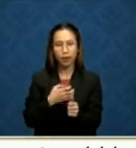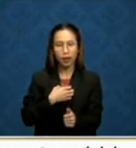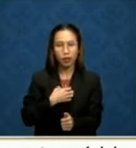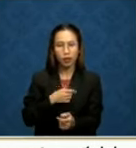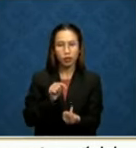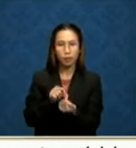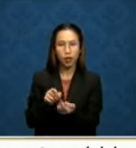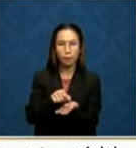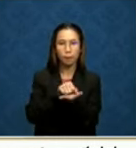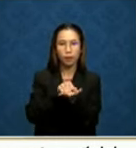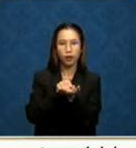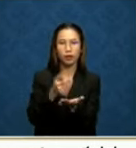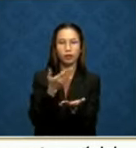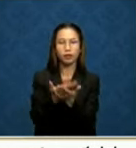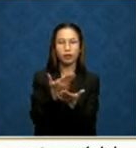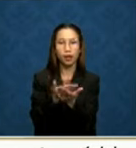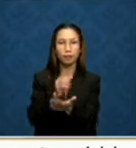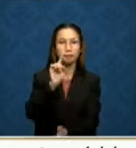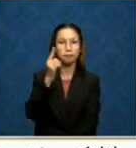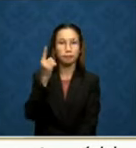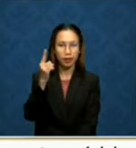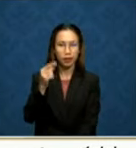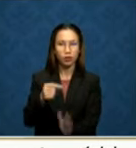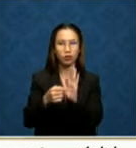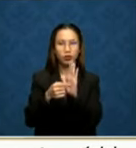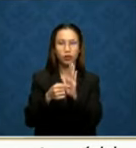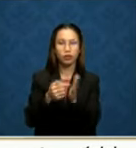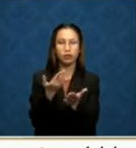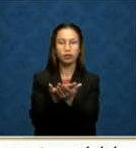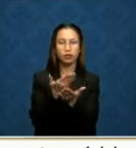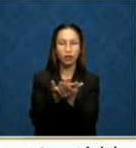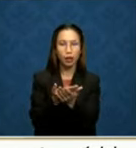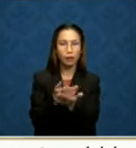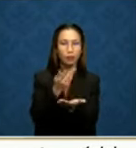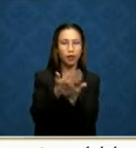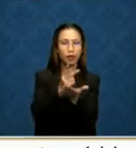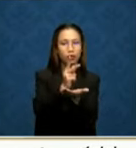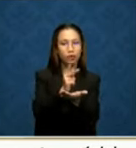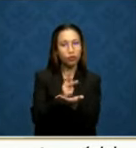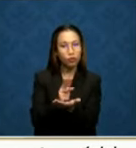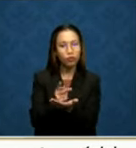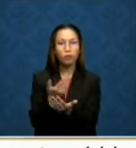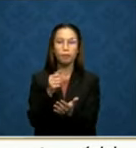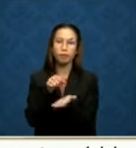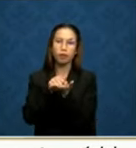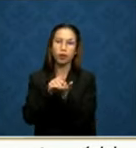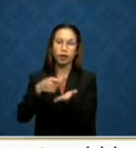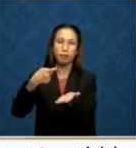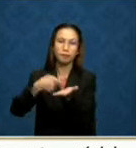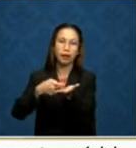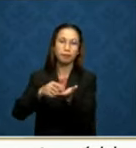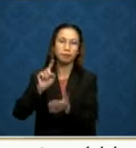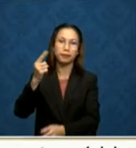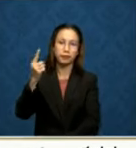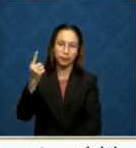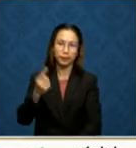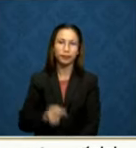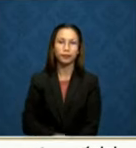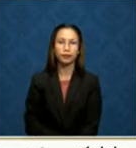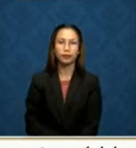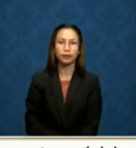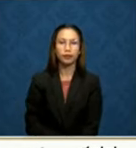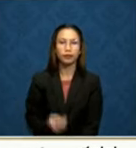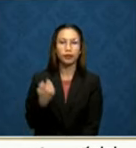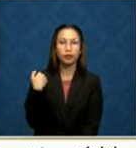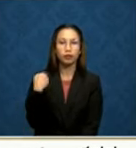เป็นบริการทางด้านการเงินในรูปแบใหมให่นะคะเช่น บริการด้านสนเชื่อ หรอ บริการในการประกัภายรปแให ค่ะเร